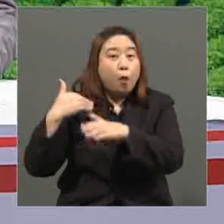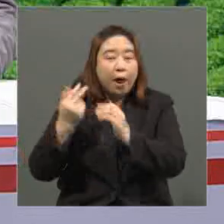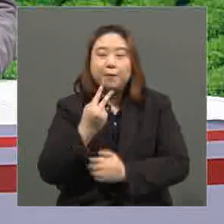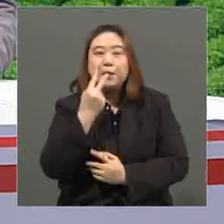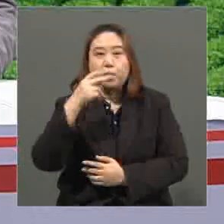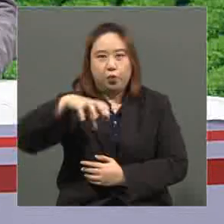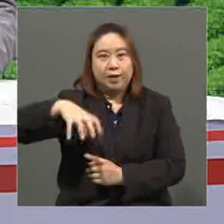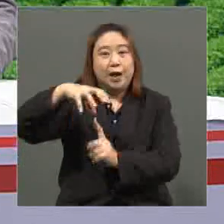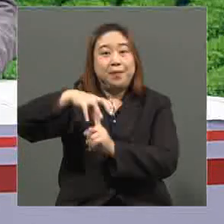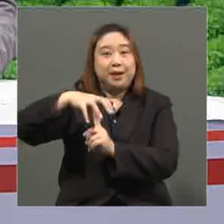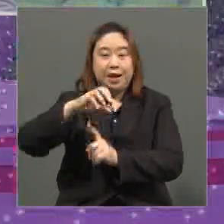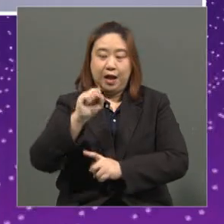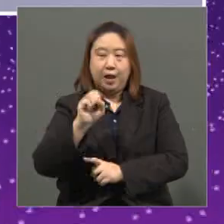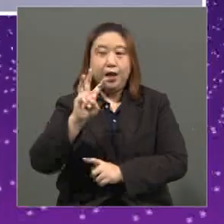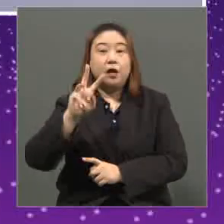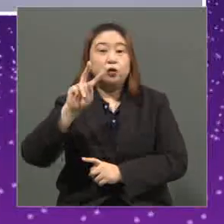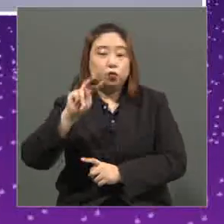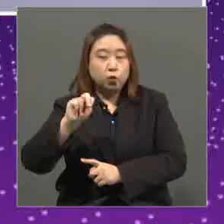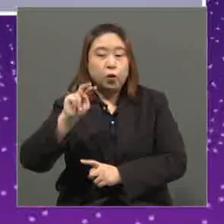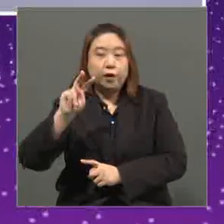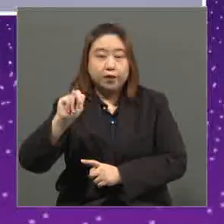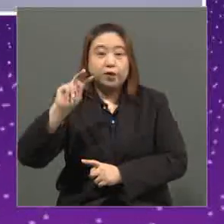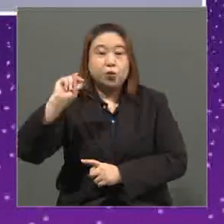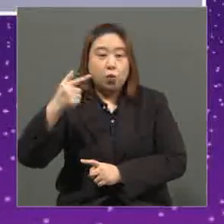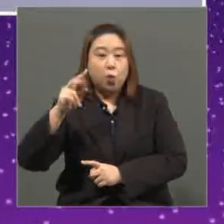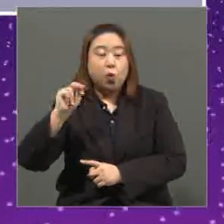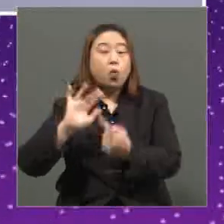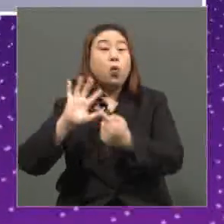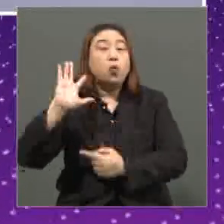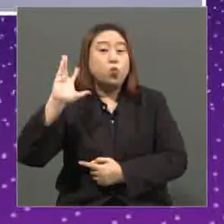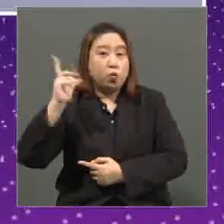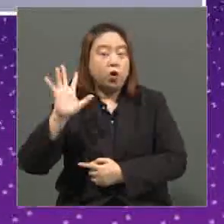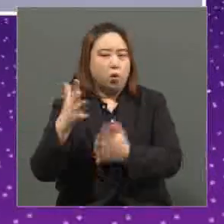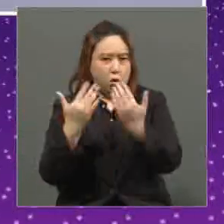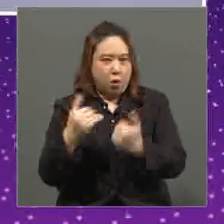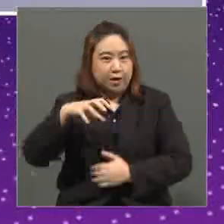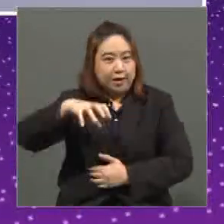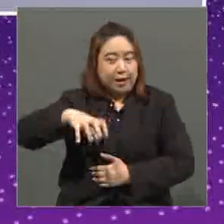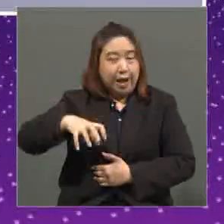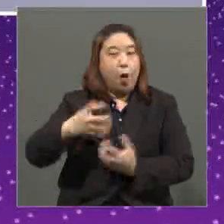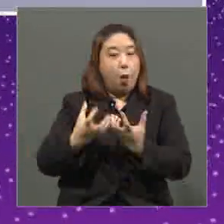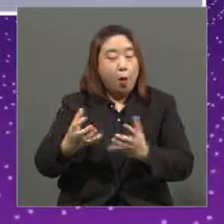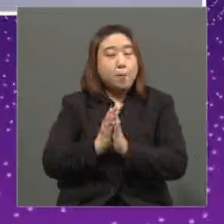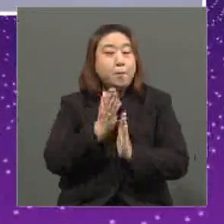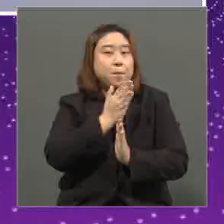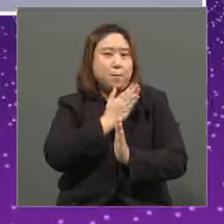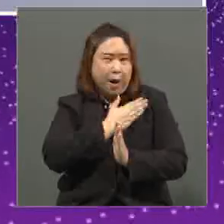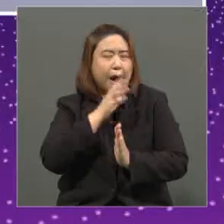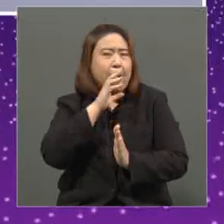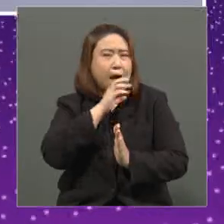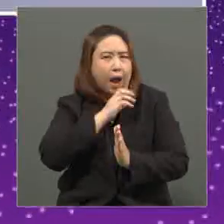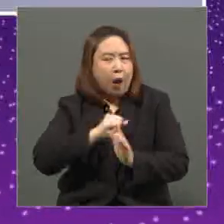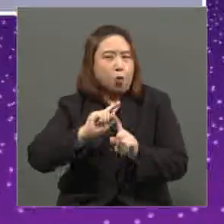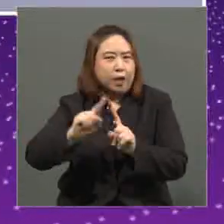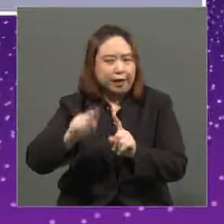พัทยาที่ชลบุรีกันหน่อยนะครับตอนนี้เขาขยายเวลาเปิดให้เข้าชมพิพิธภัณฑ์พระพุทธคุณนะครับถือว่าเป็นแหล่งรวบรวมพระเก่าแก่